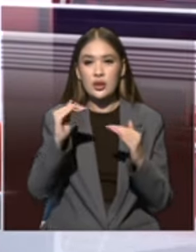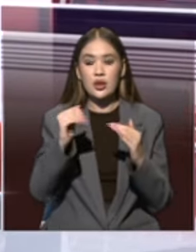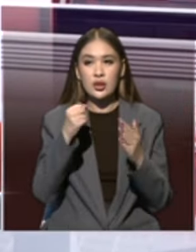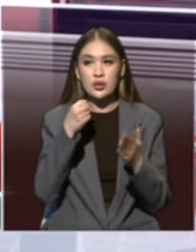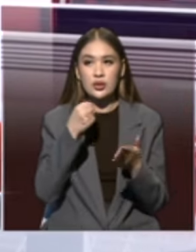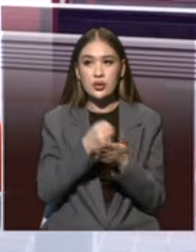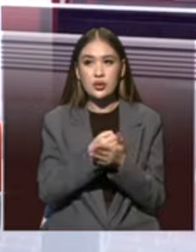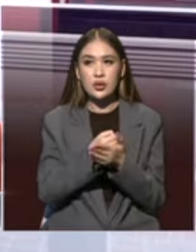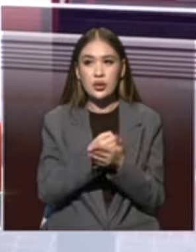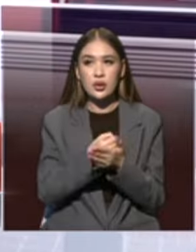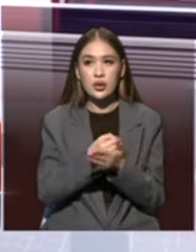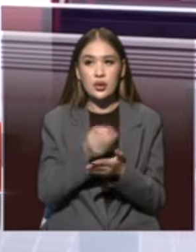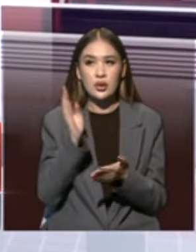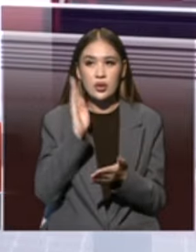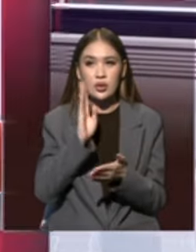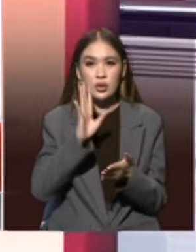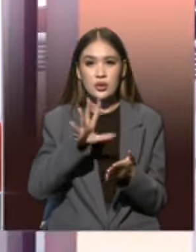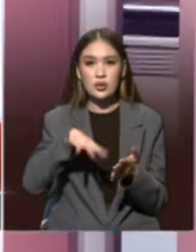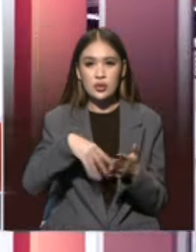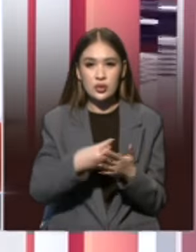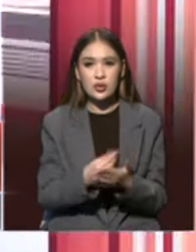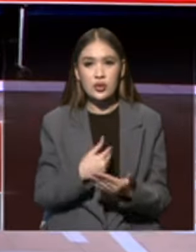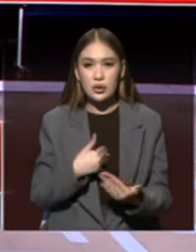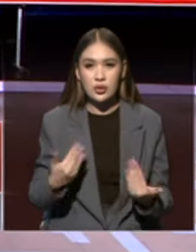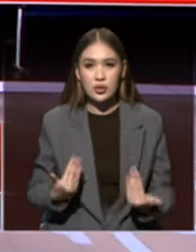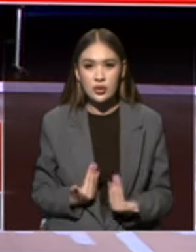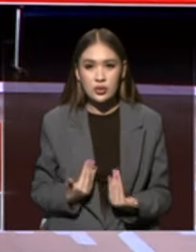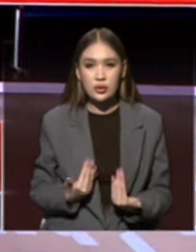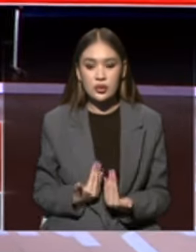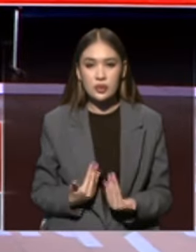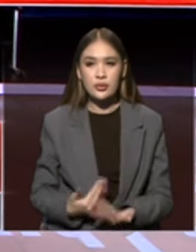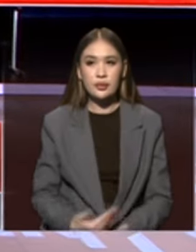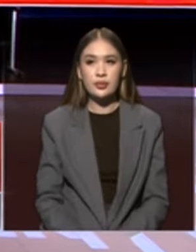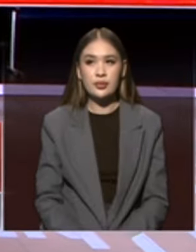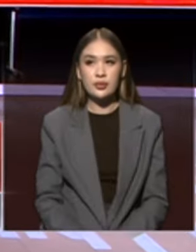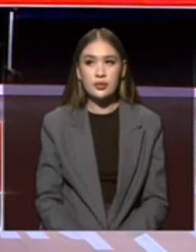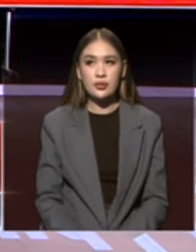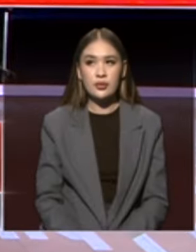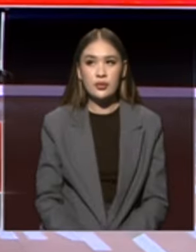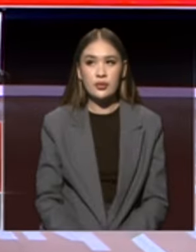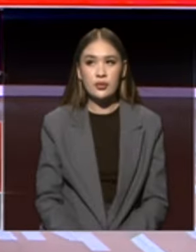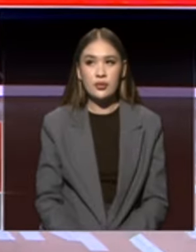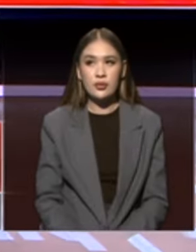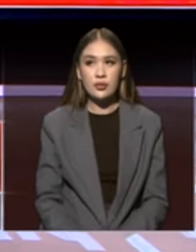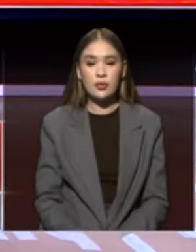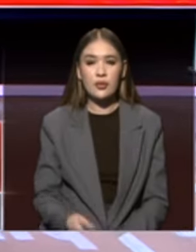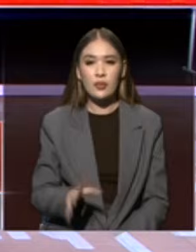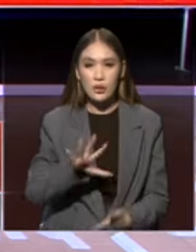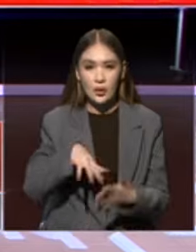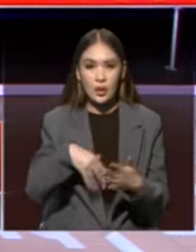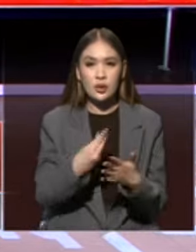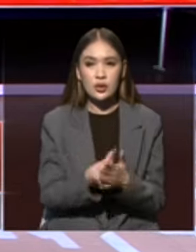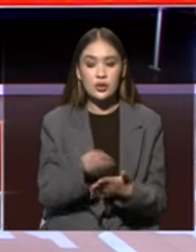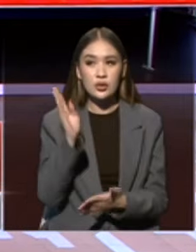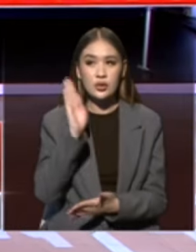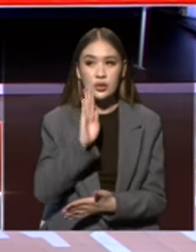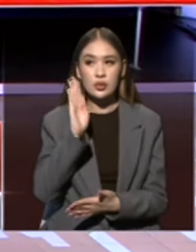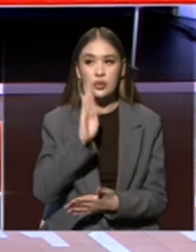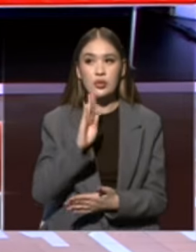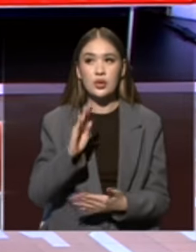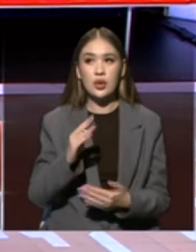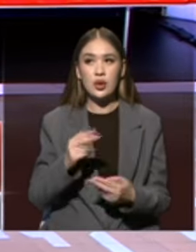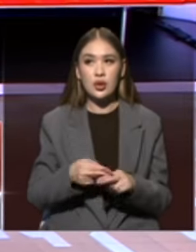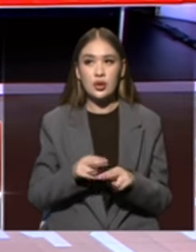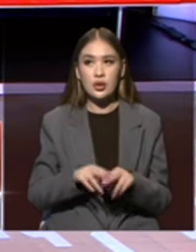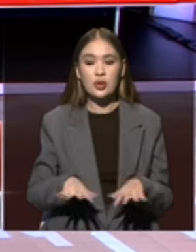дейін келіп тұр. Суда тұрмын мен. Әлі? Не, су кетпеді уже. Әлі суда тұрмын.